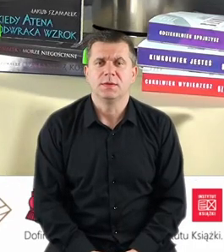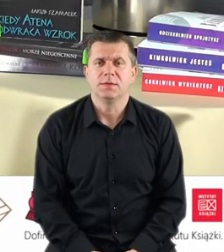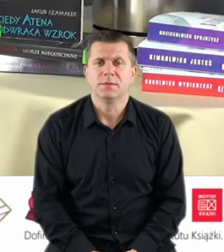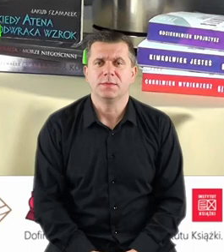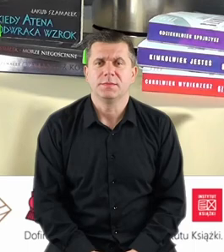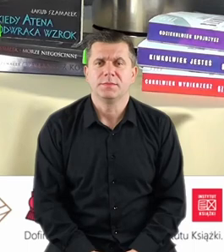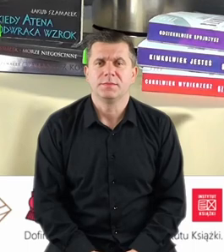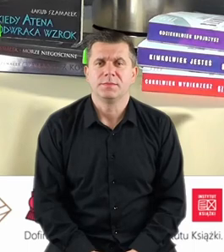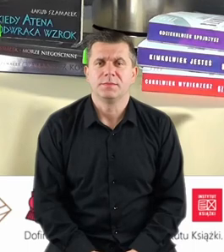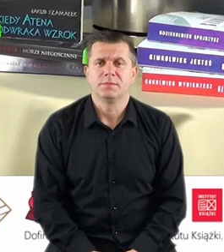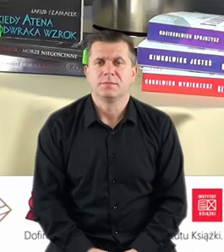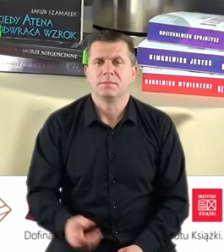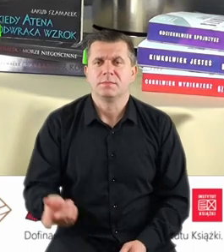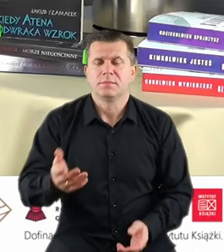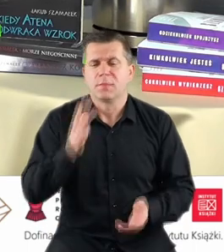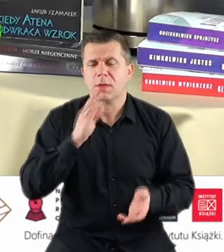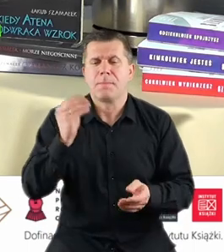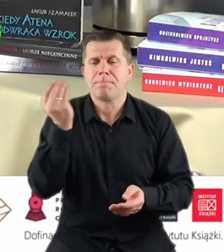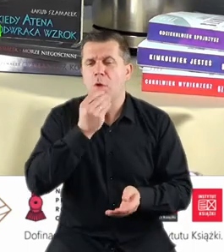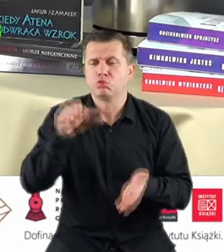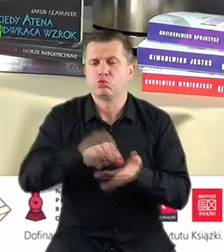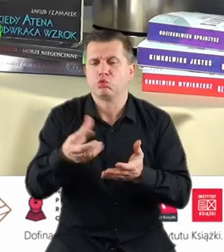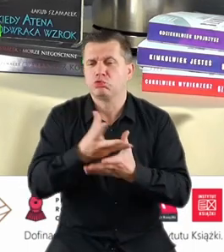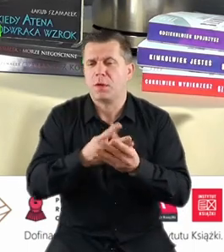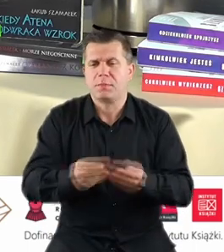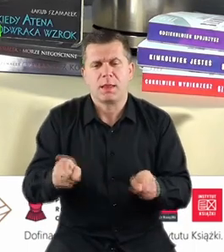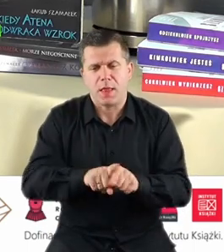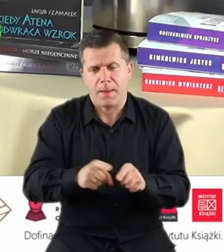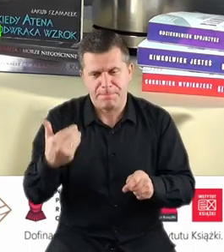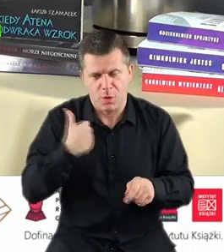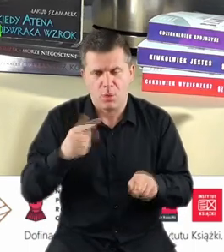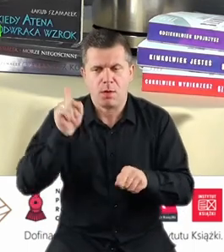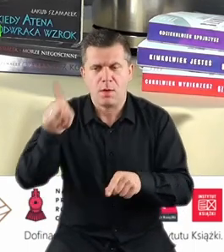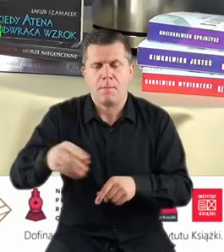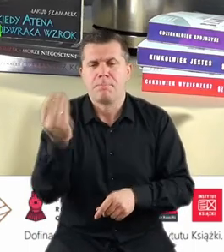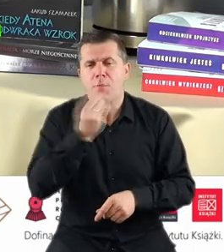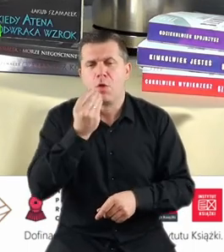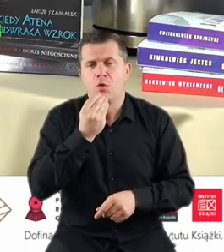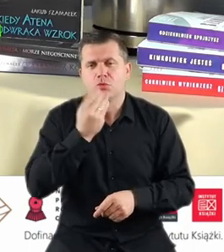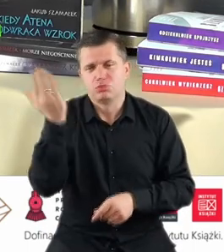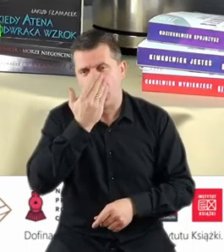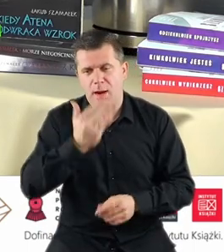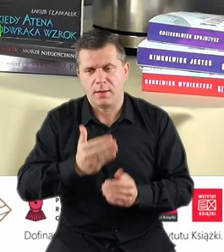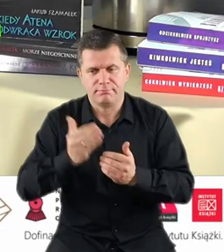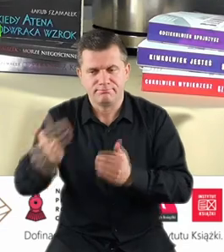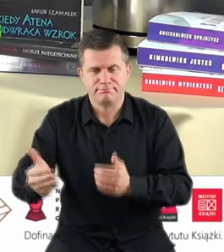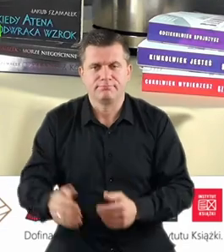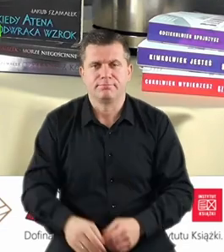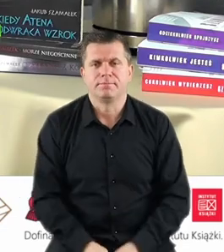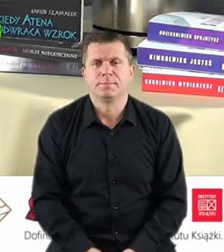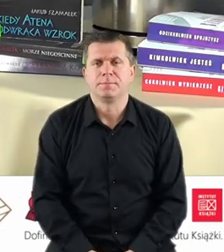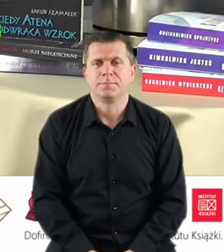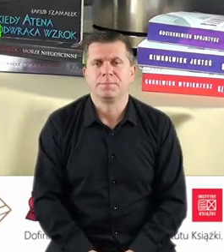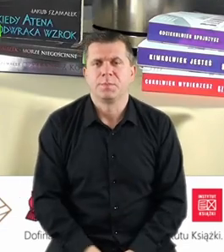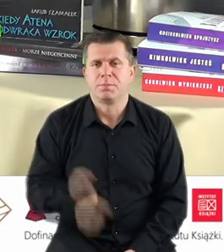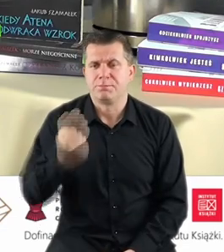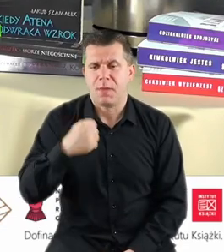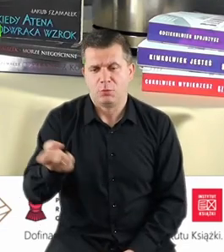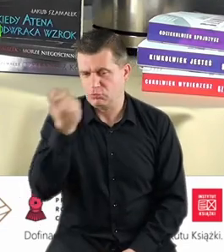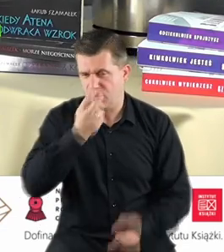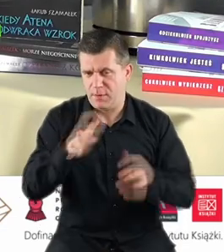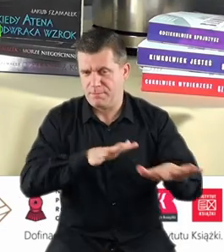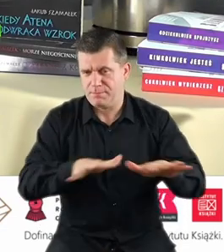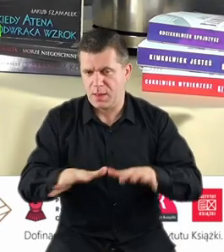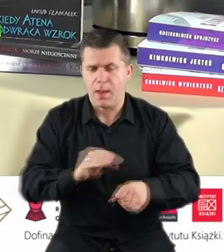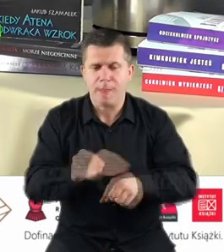no, wcale nie trzymali basenu Morza Śródziemnego i też byli nad Morzem Czarnym, nad Morzem Azowskim nawet. Także to było bardzo ciekawe miejsce